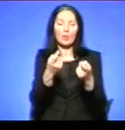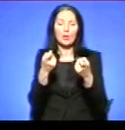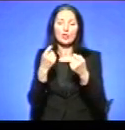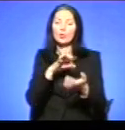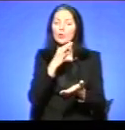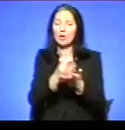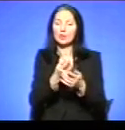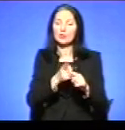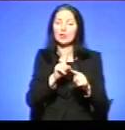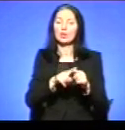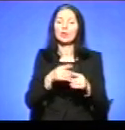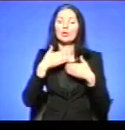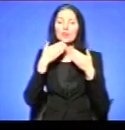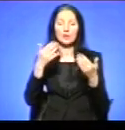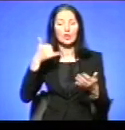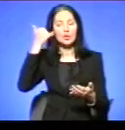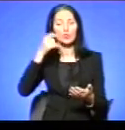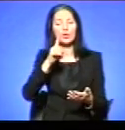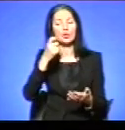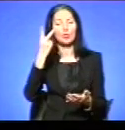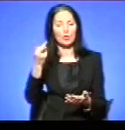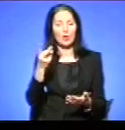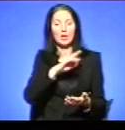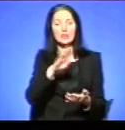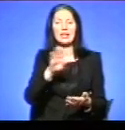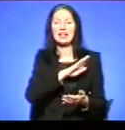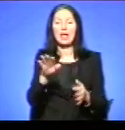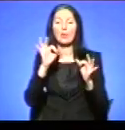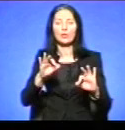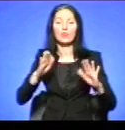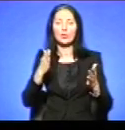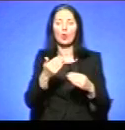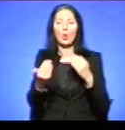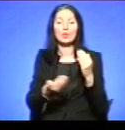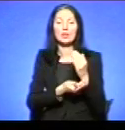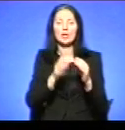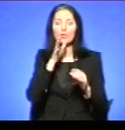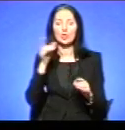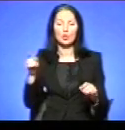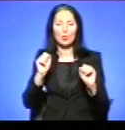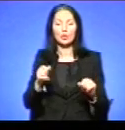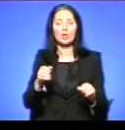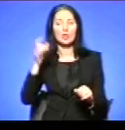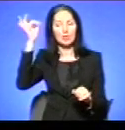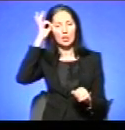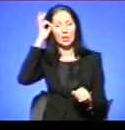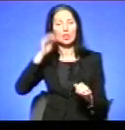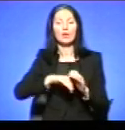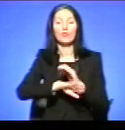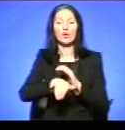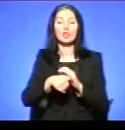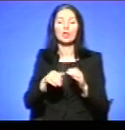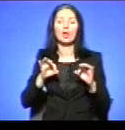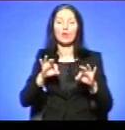102, за відомо неправдивий виклик спеціальних служб. Останнім часом, що можна пригадати, це автомобіль Audi викрали